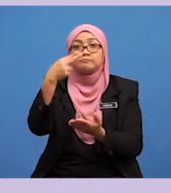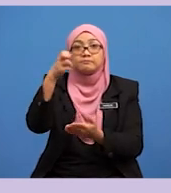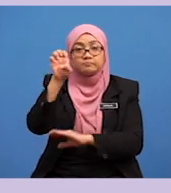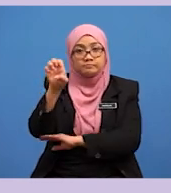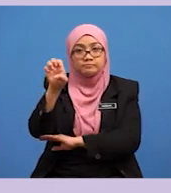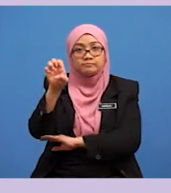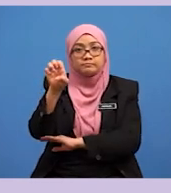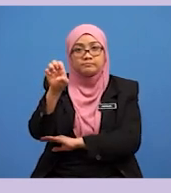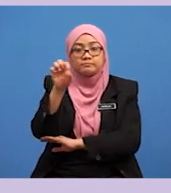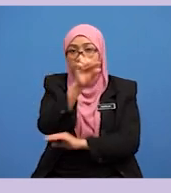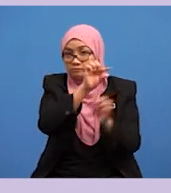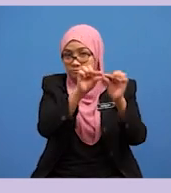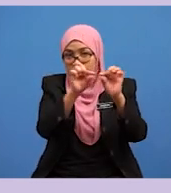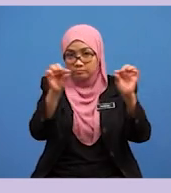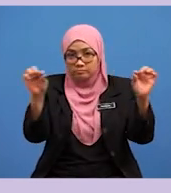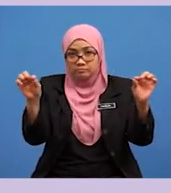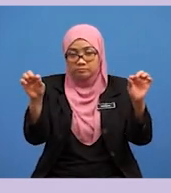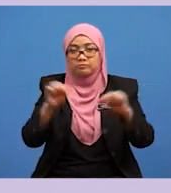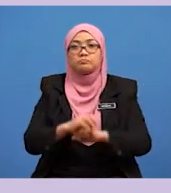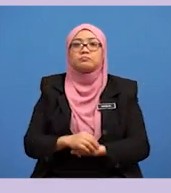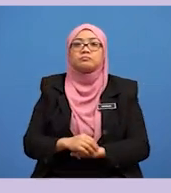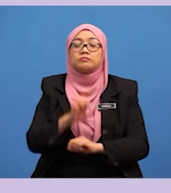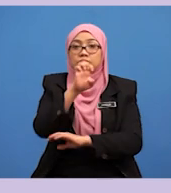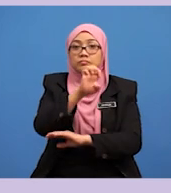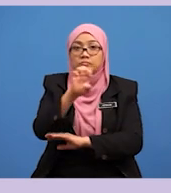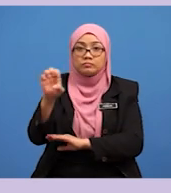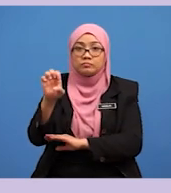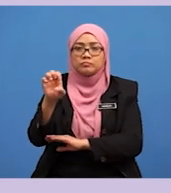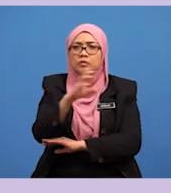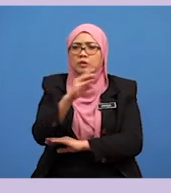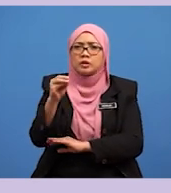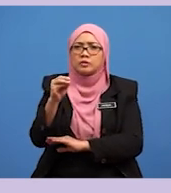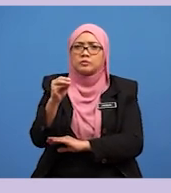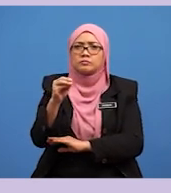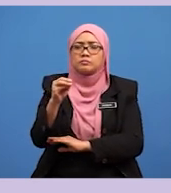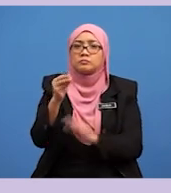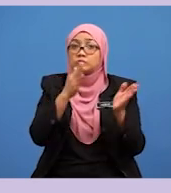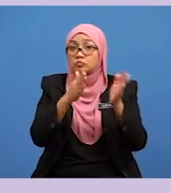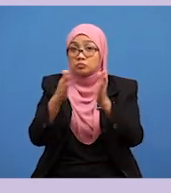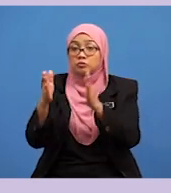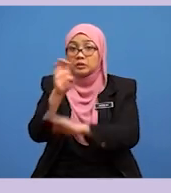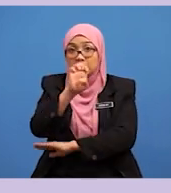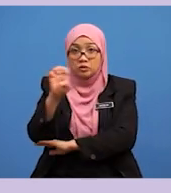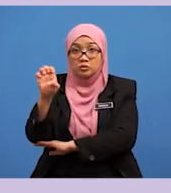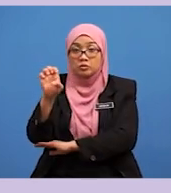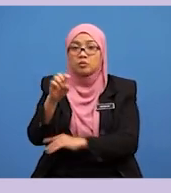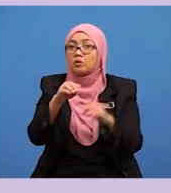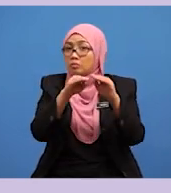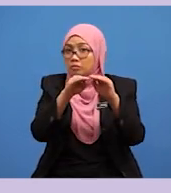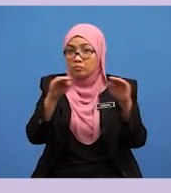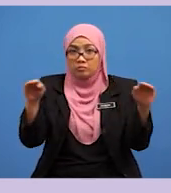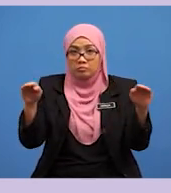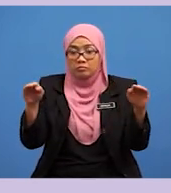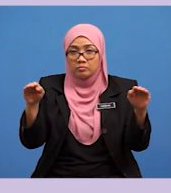mempunyai tempat kosong, elektron dan dikatakan telah mencapai susunan elektron, tempat